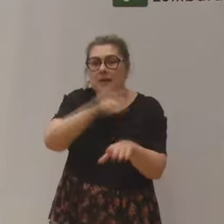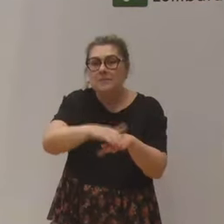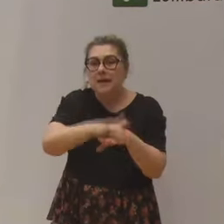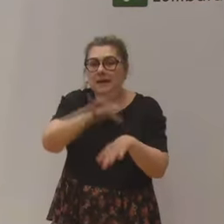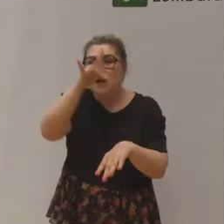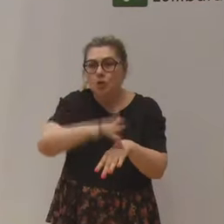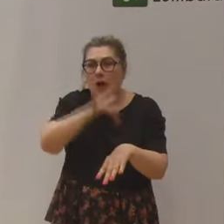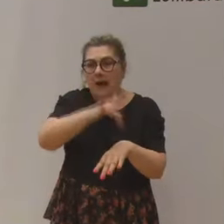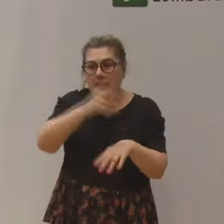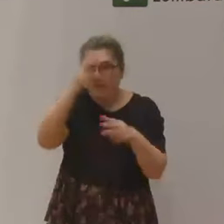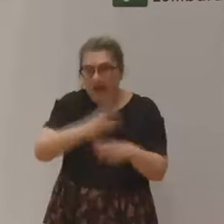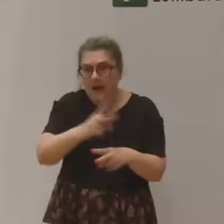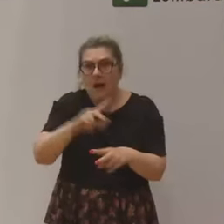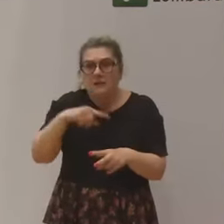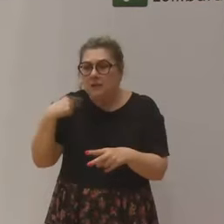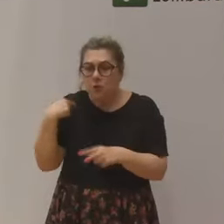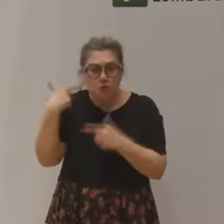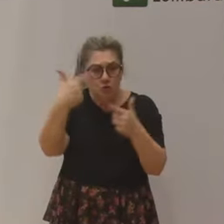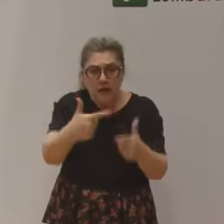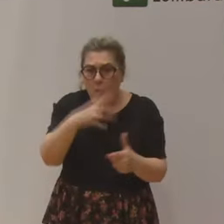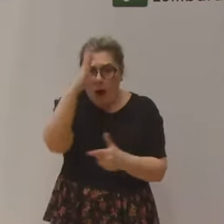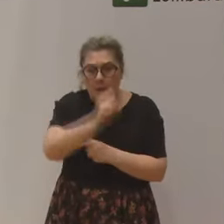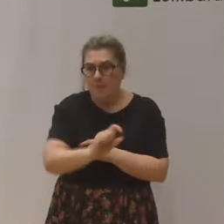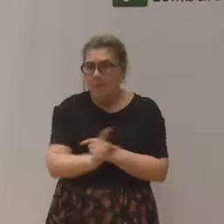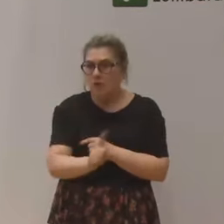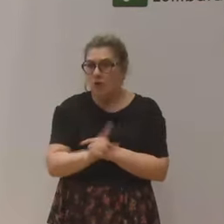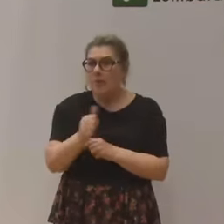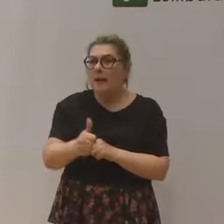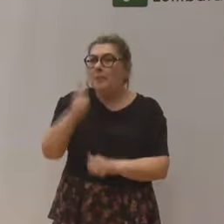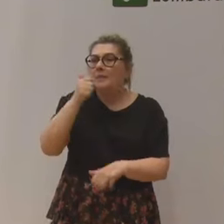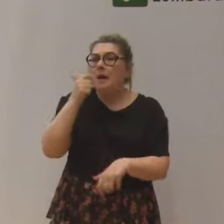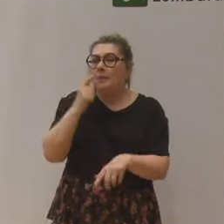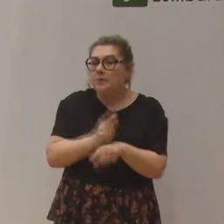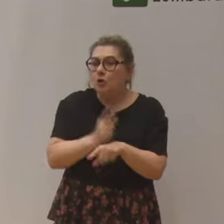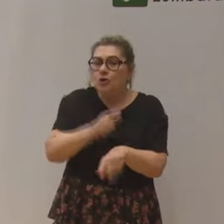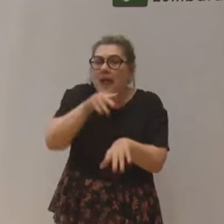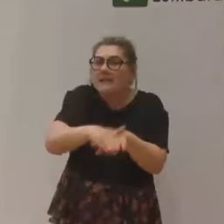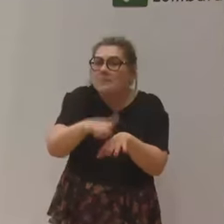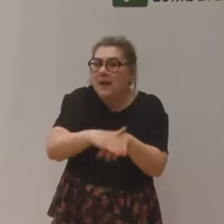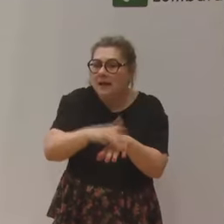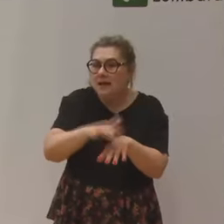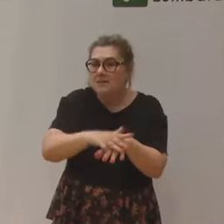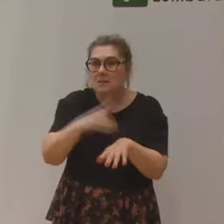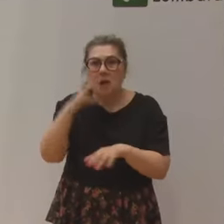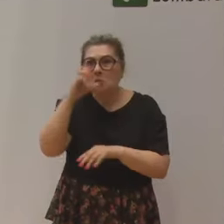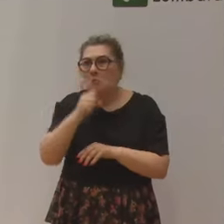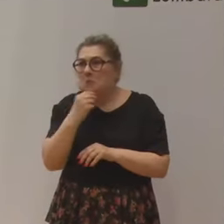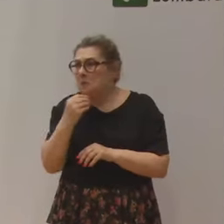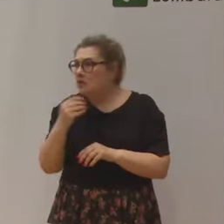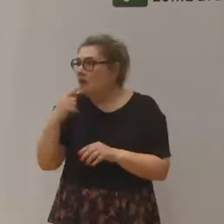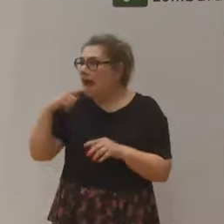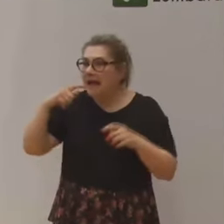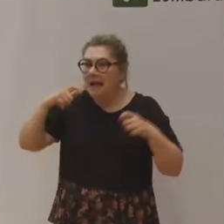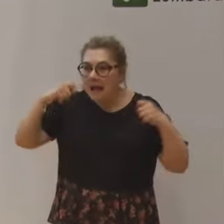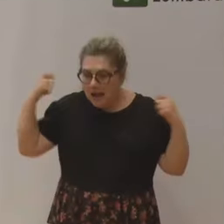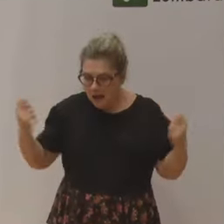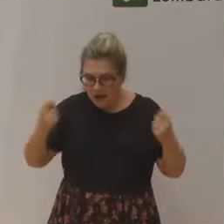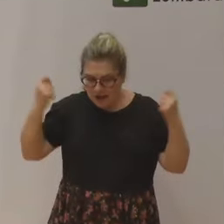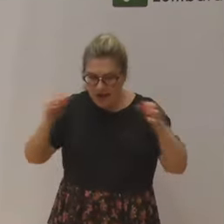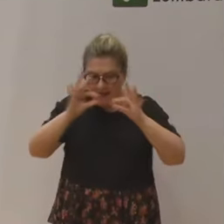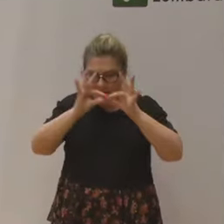esperienza, fanno fatica a capire che cosa voglia dire e che cosa voglia rappresentare anche questo slogan che ormai